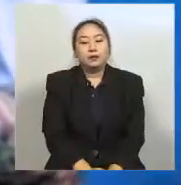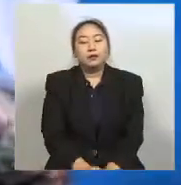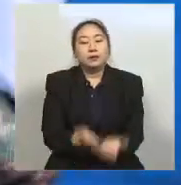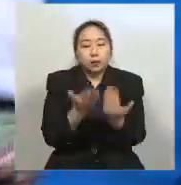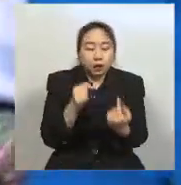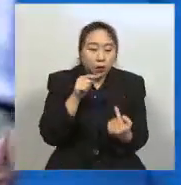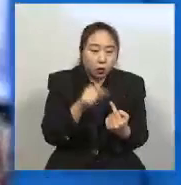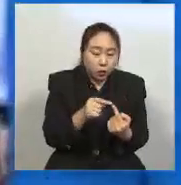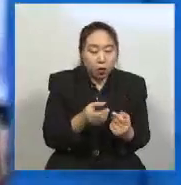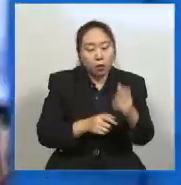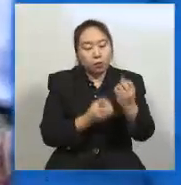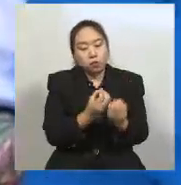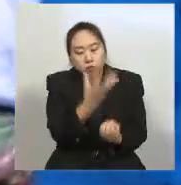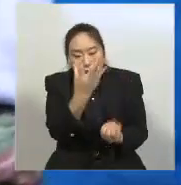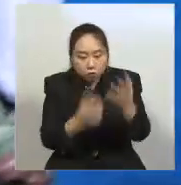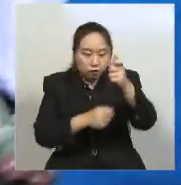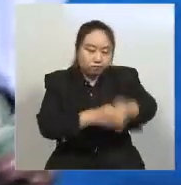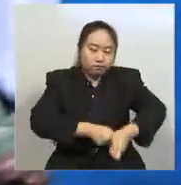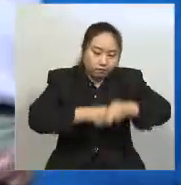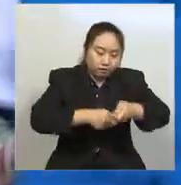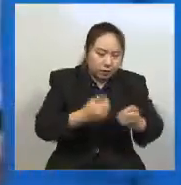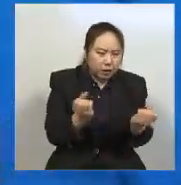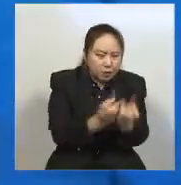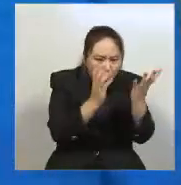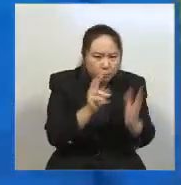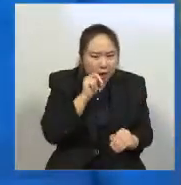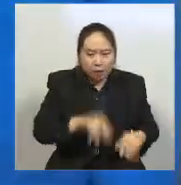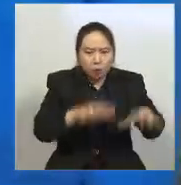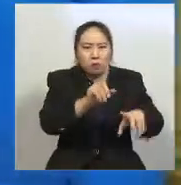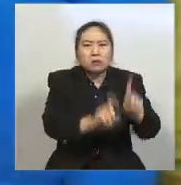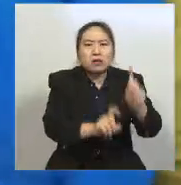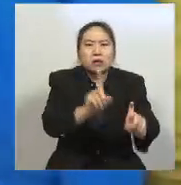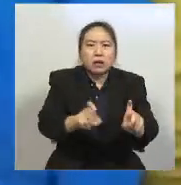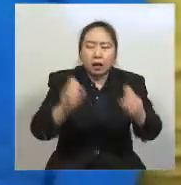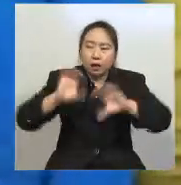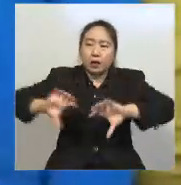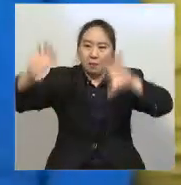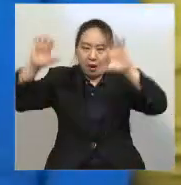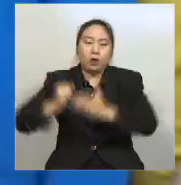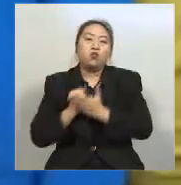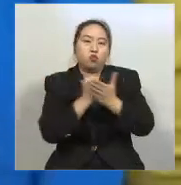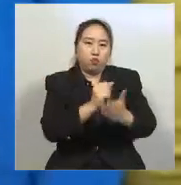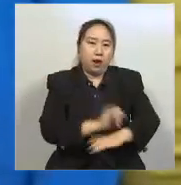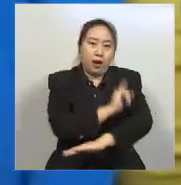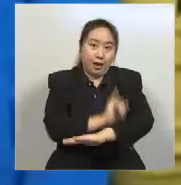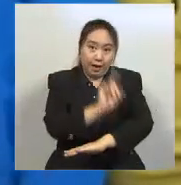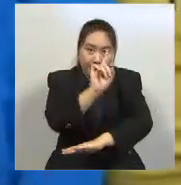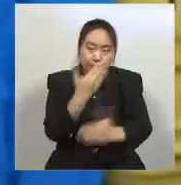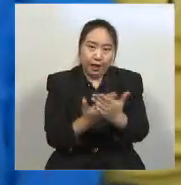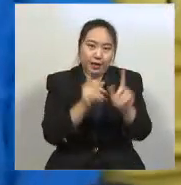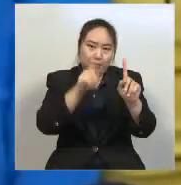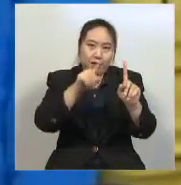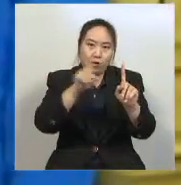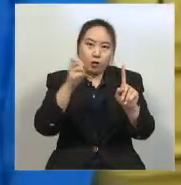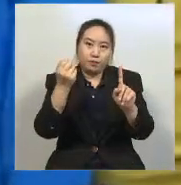ลทางการเกษตรนะครับรัฐบาลก็จะช่วยดูแลชดเชยเรื่องความเสียหายเนี่ยไร่หนึ่ง 1,113 บาทน